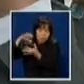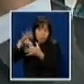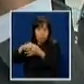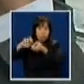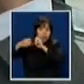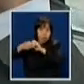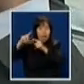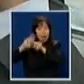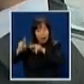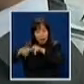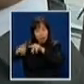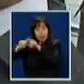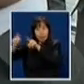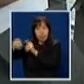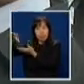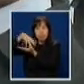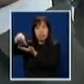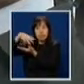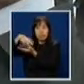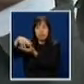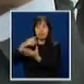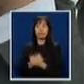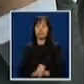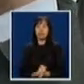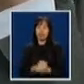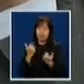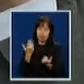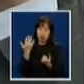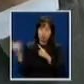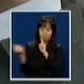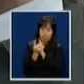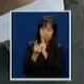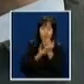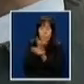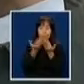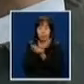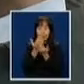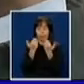ข้องกับเนื้อหาที่เราจะมาพูดคุยกันในวันนี้ด้วยส่วนหนึ่งนะ